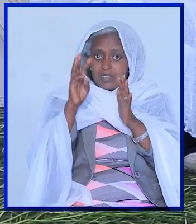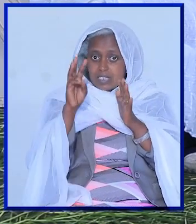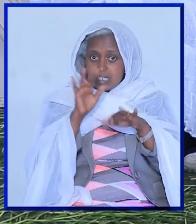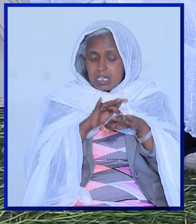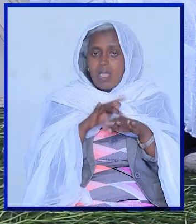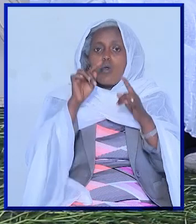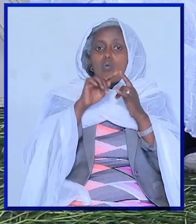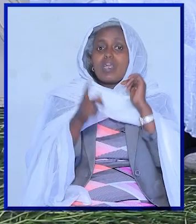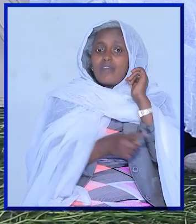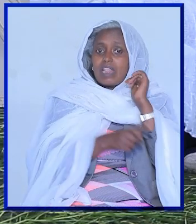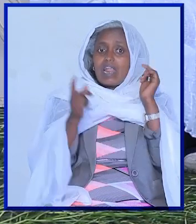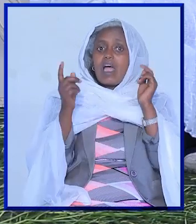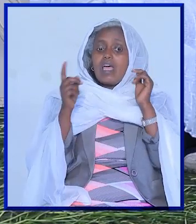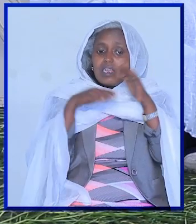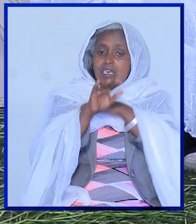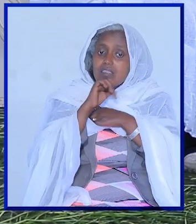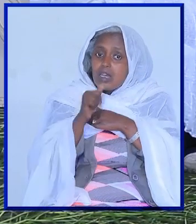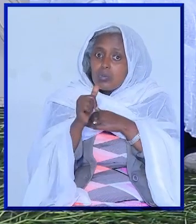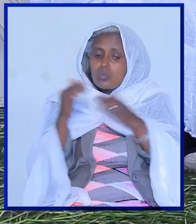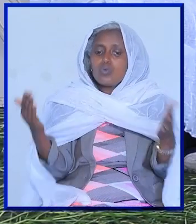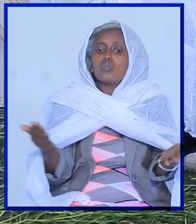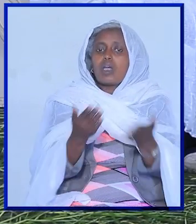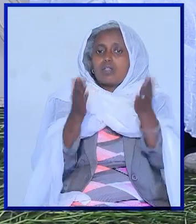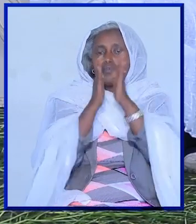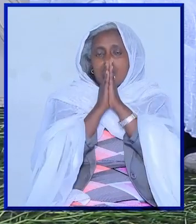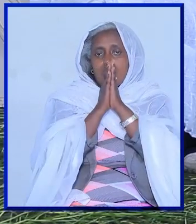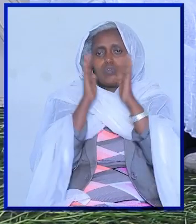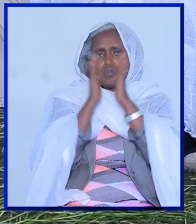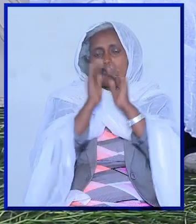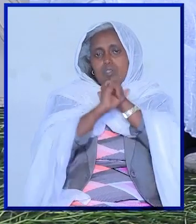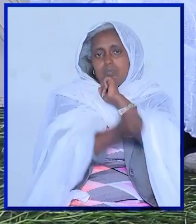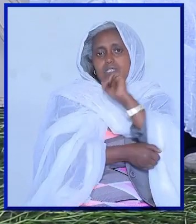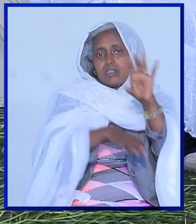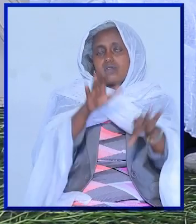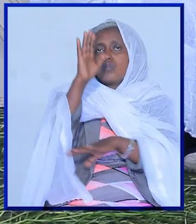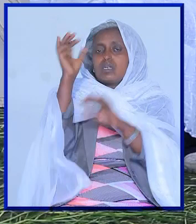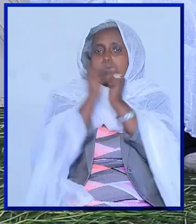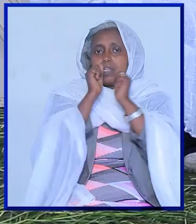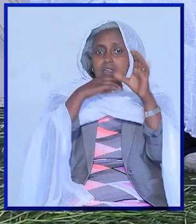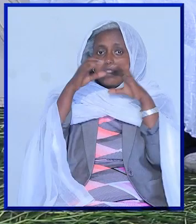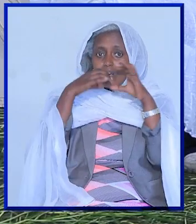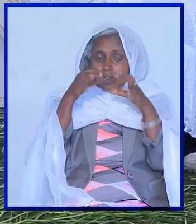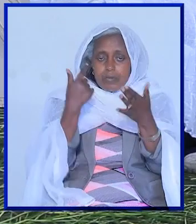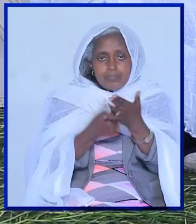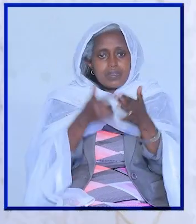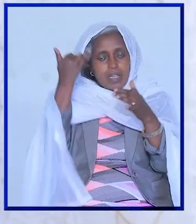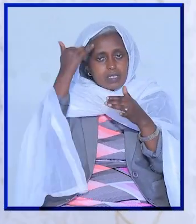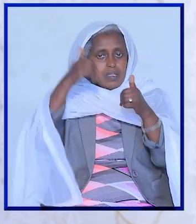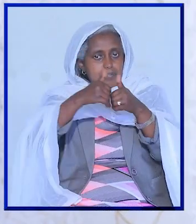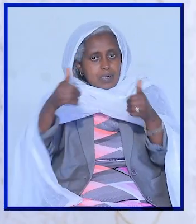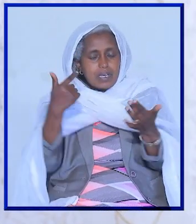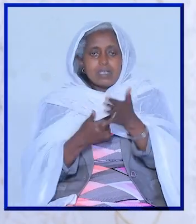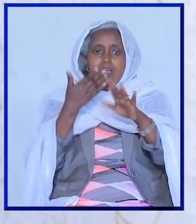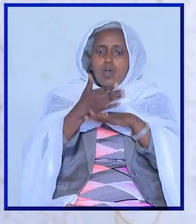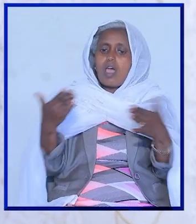ወደ ፈተና እንዳትገቡ ተግታችሁ ጸልዩ ነው። ጸሎትን መሰረት አድርጎ ከእግዚአብሔር ጋር እየተነጋገሩ ይህንን ሀሳብ ማረቅ፣ ከዛም